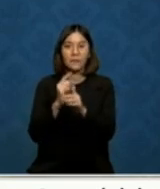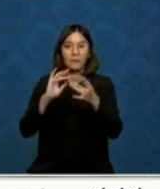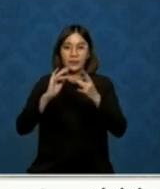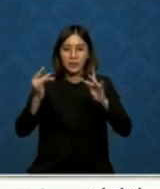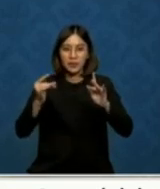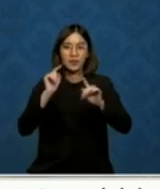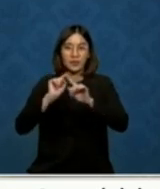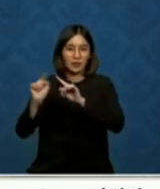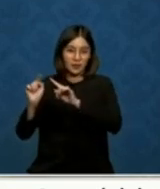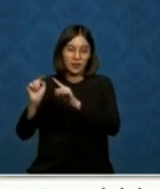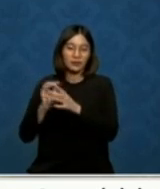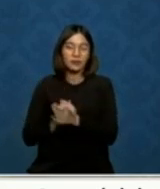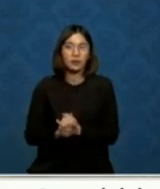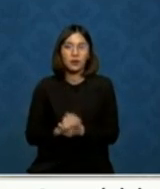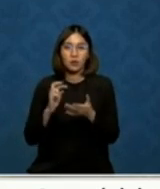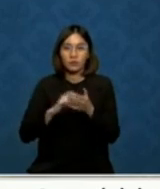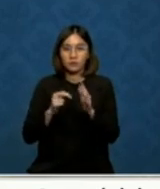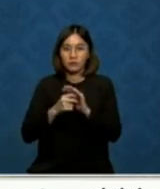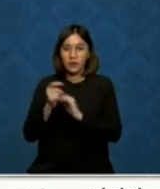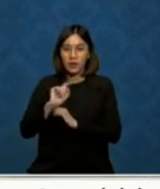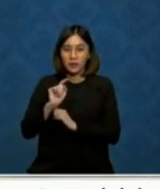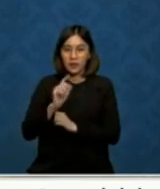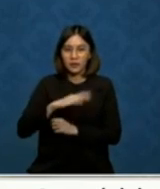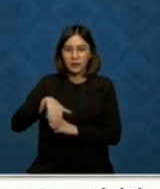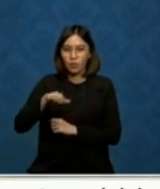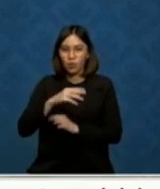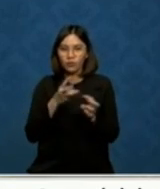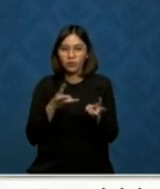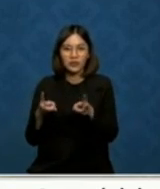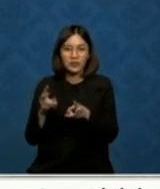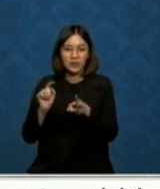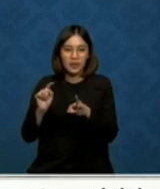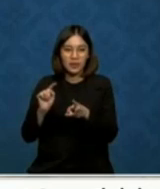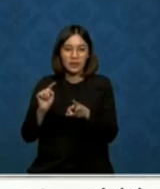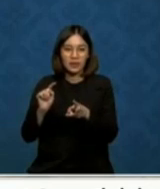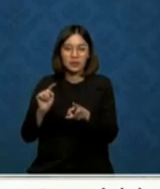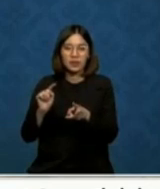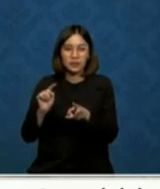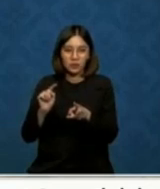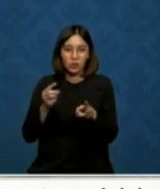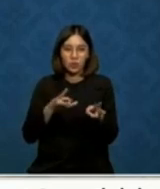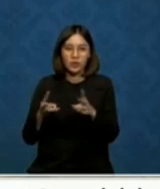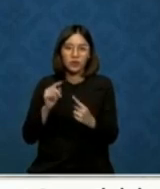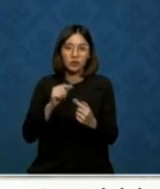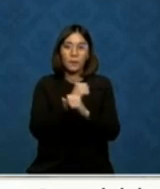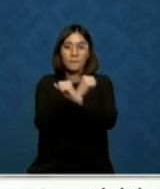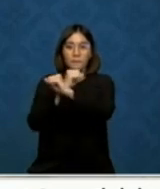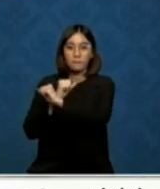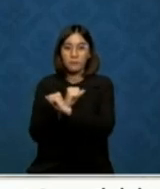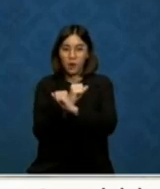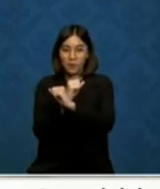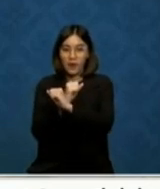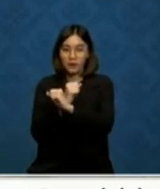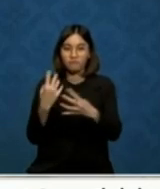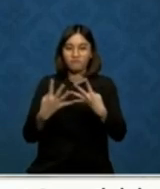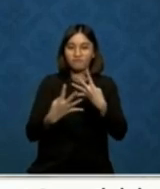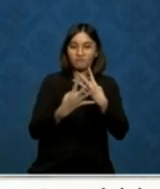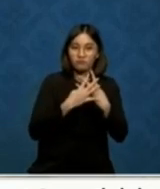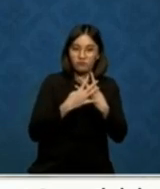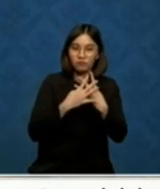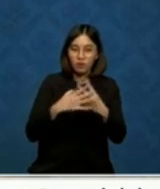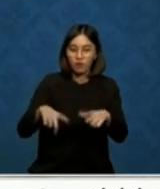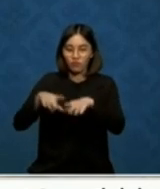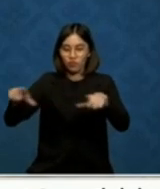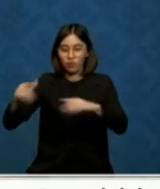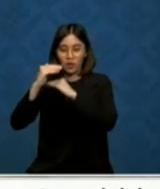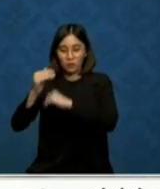ดียนะครับคือเราคงใช้วิธีการเพื่อความปลอดภัยไปกักขังห้ามเข้าเขต